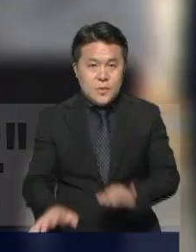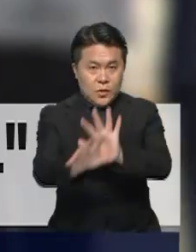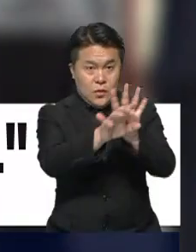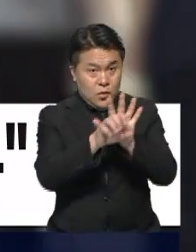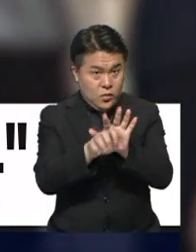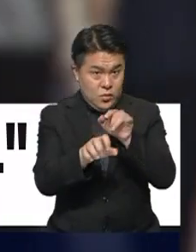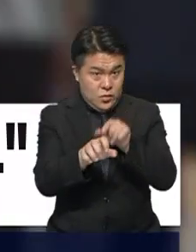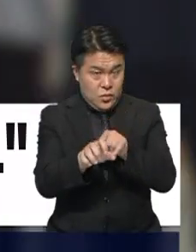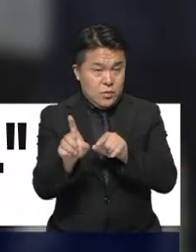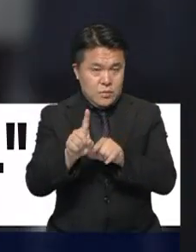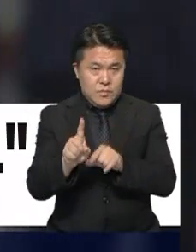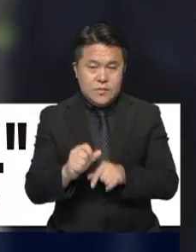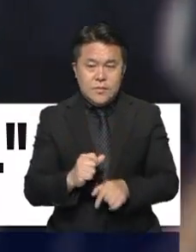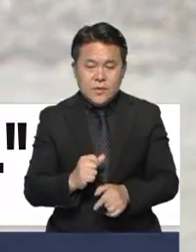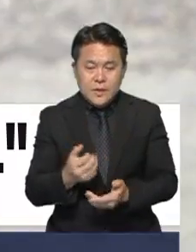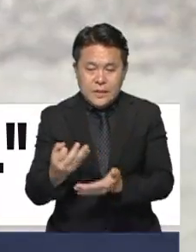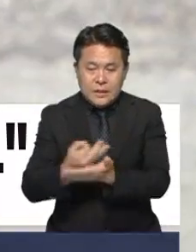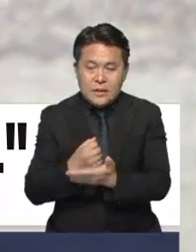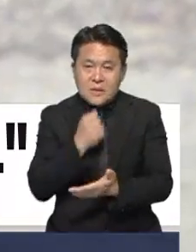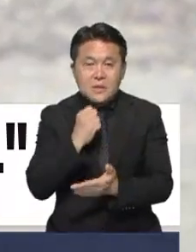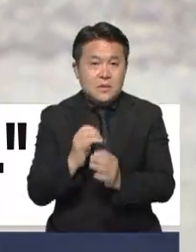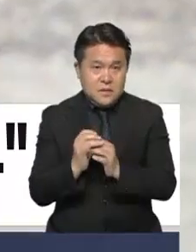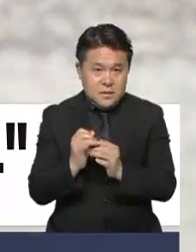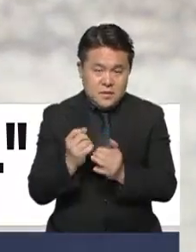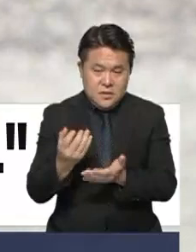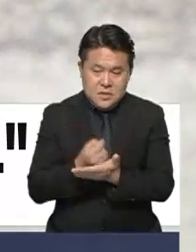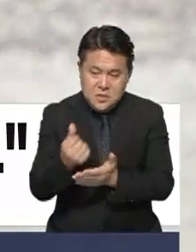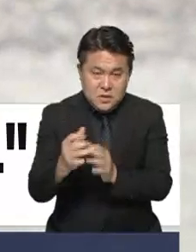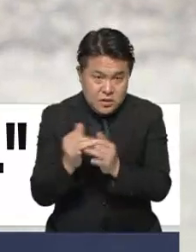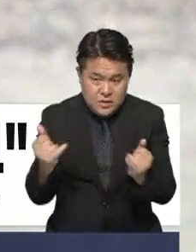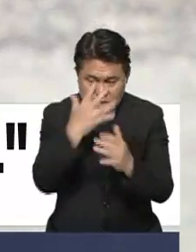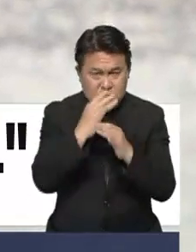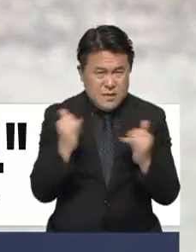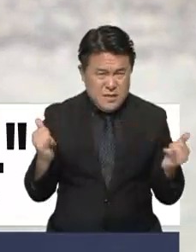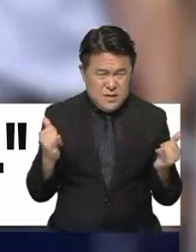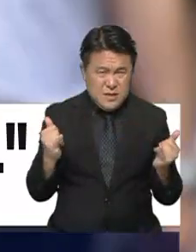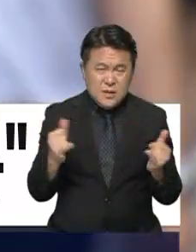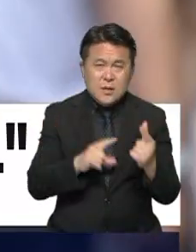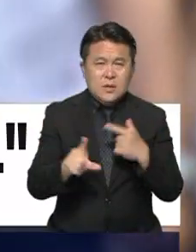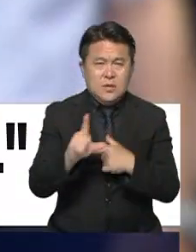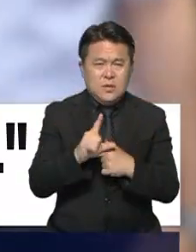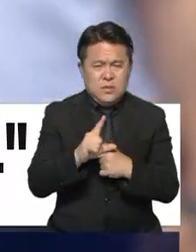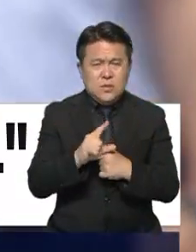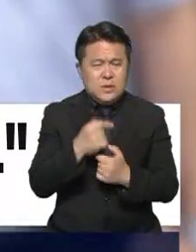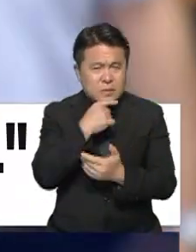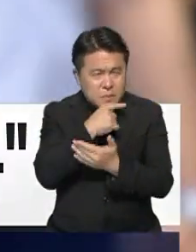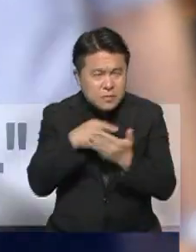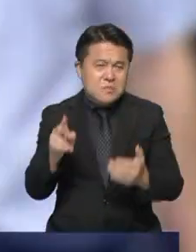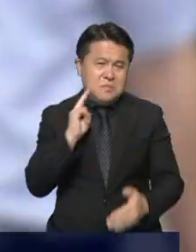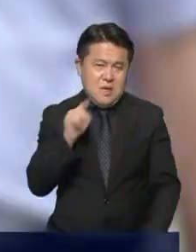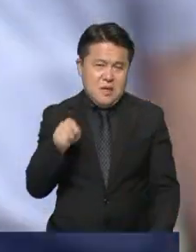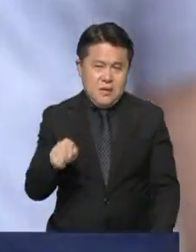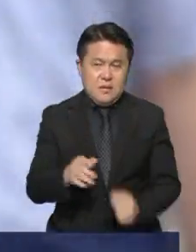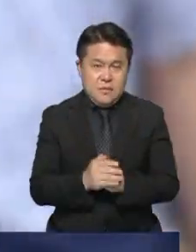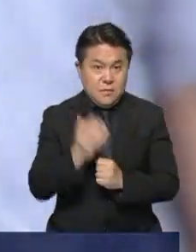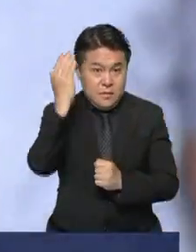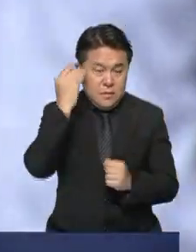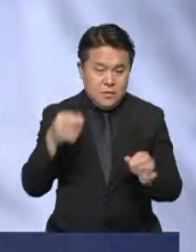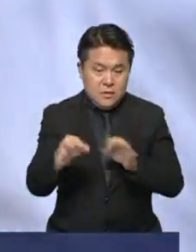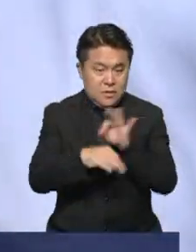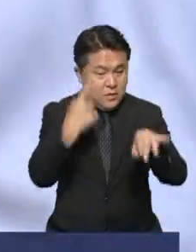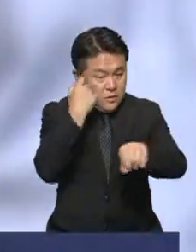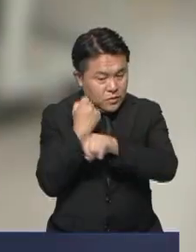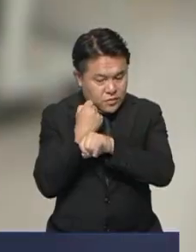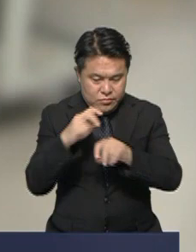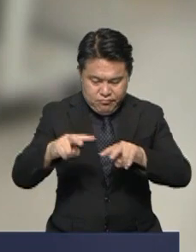코로나19가 저소득층과 청년층 등 취약계층의 고용에 상대적으로 더 큰 충격을 안긴 것으로 나타났습니다. 한국경제연구원의